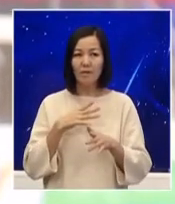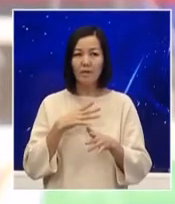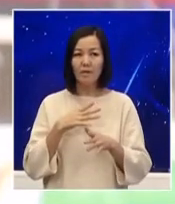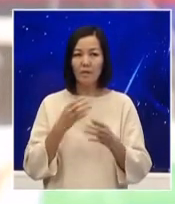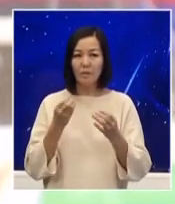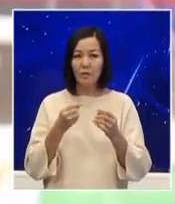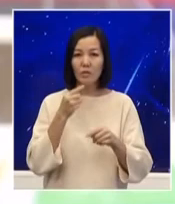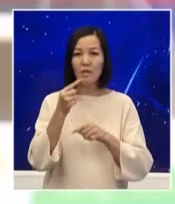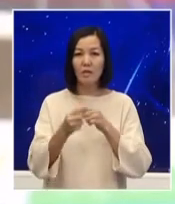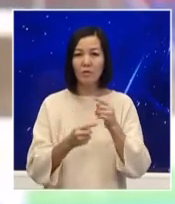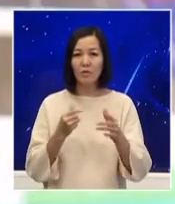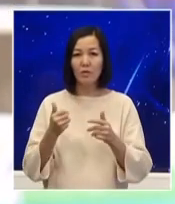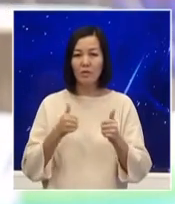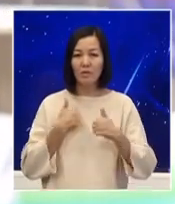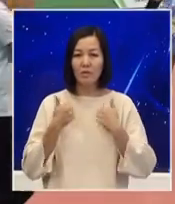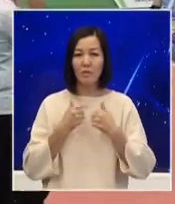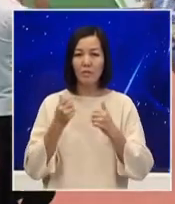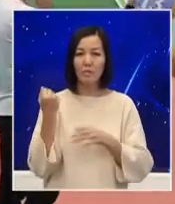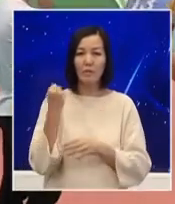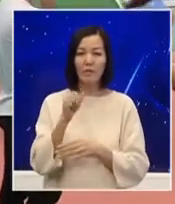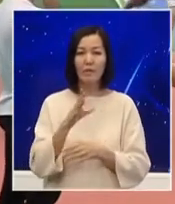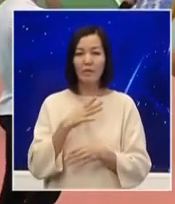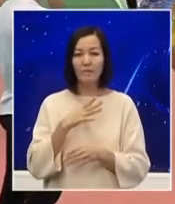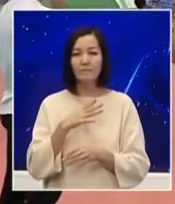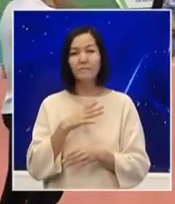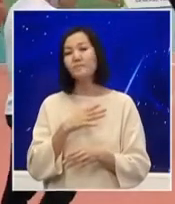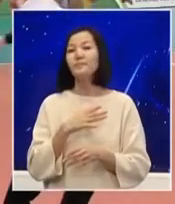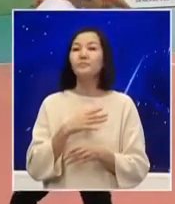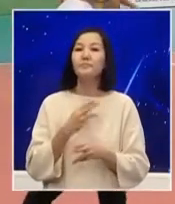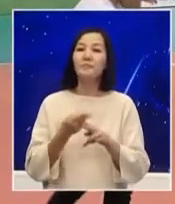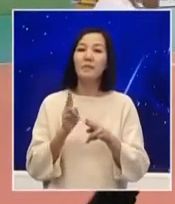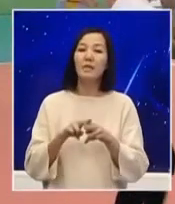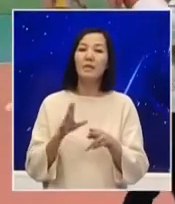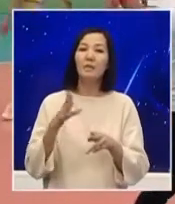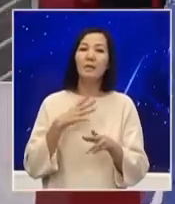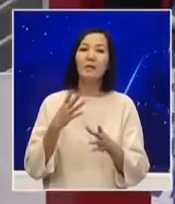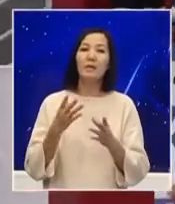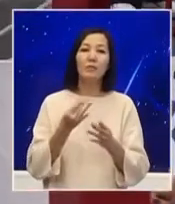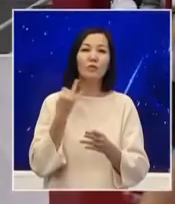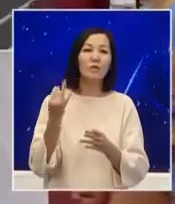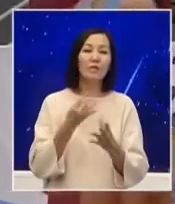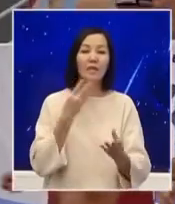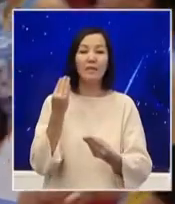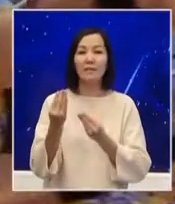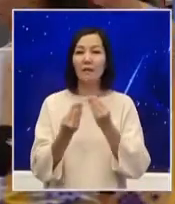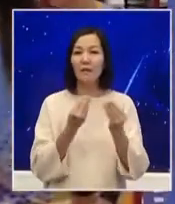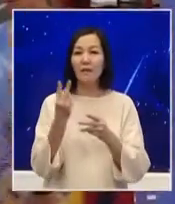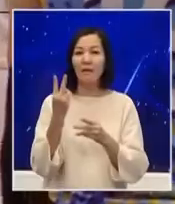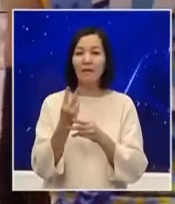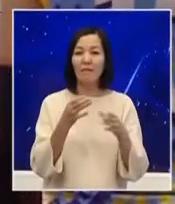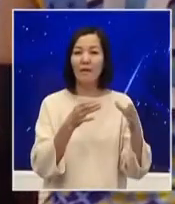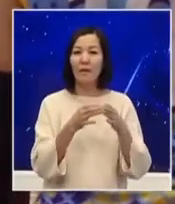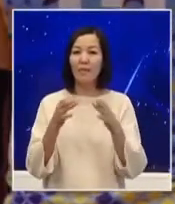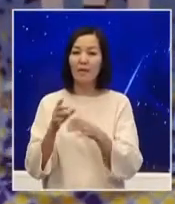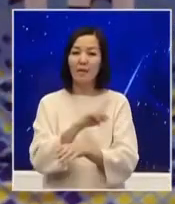чуть-чуть. В следующий раз мы готовы победить. Одно можно сказать точно. Это был очень зрелищный матч, где оба волейбольных коллектива показали достойную